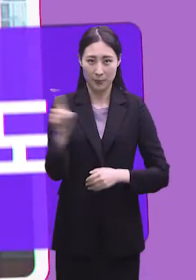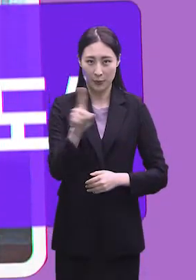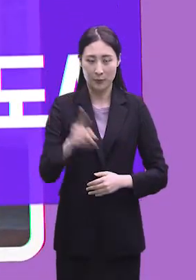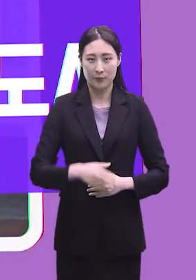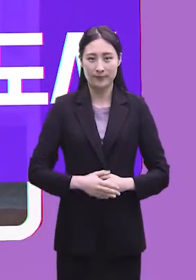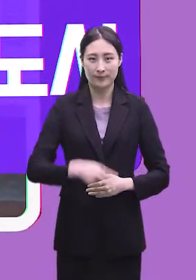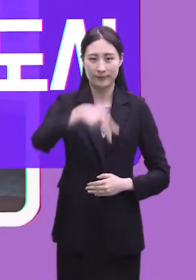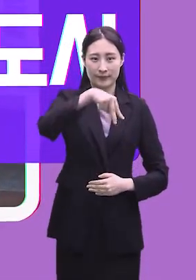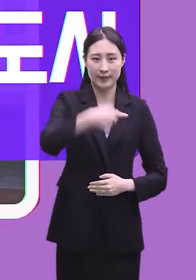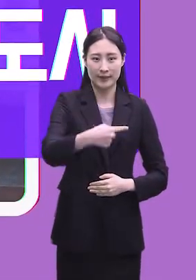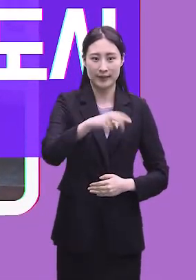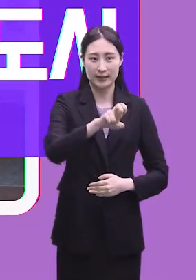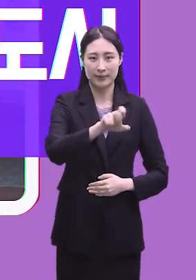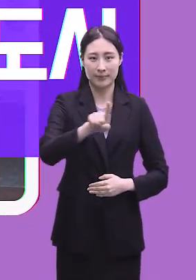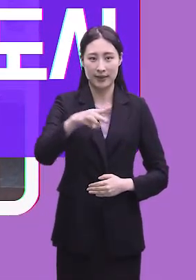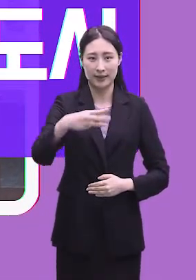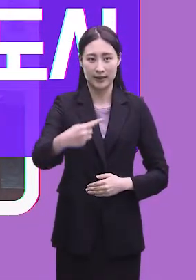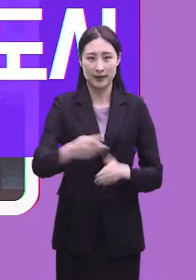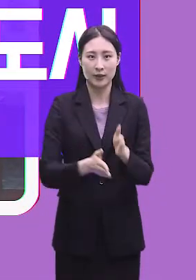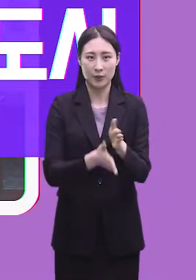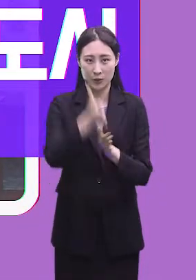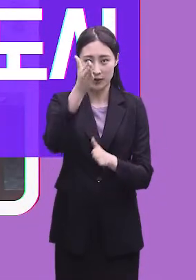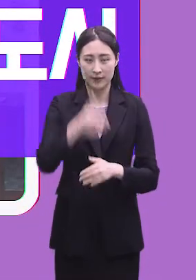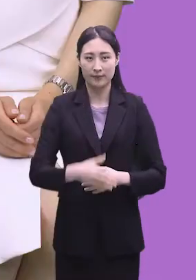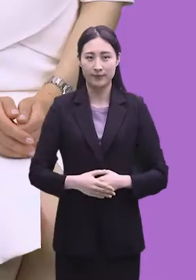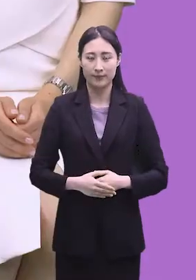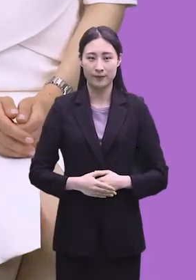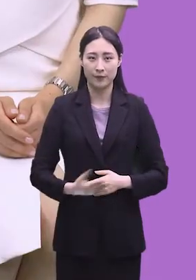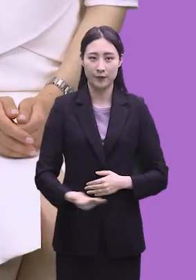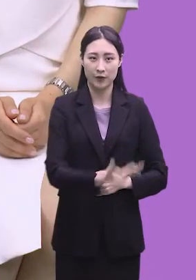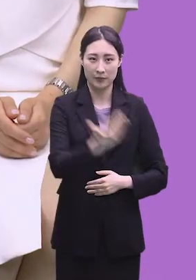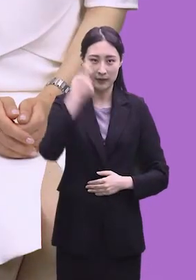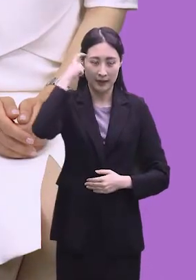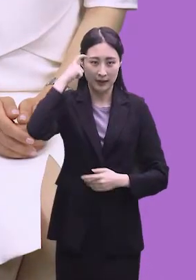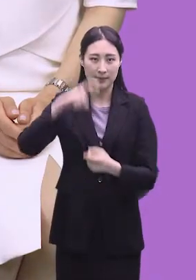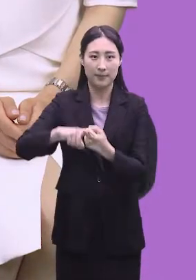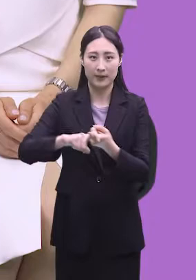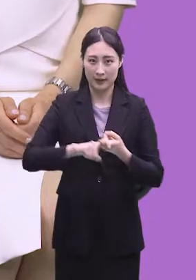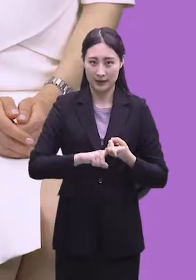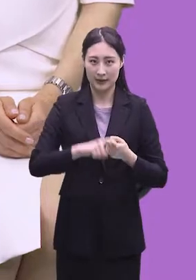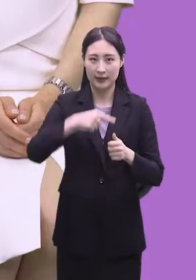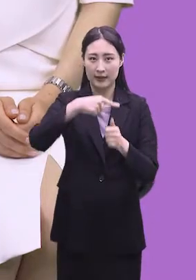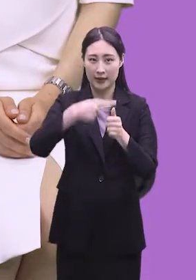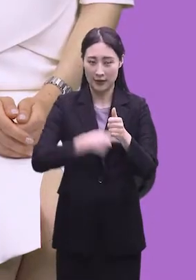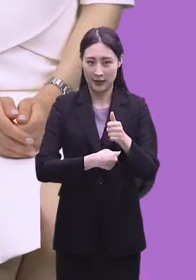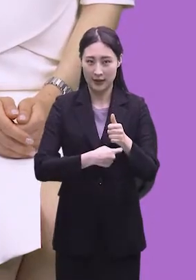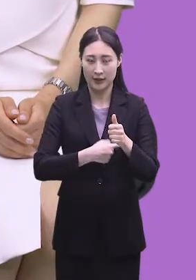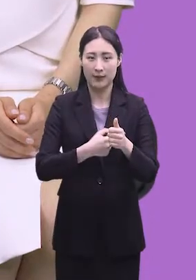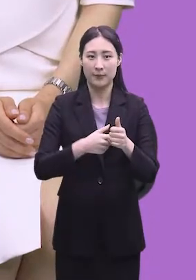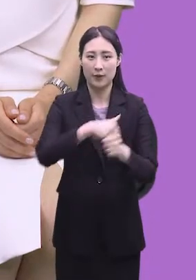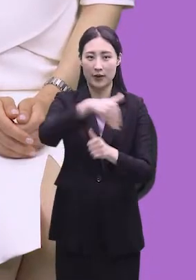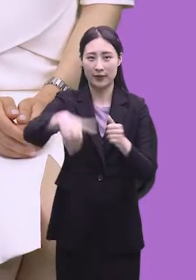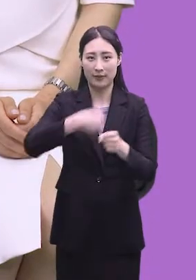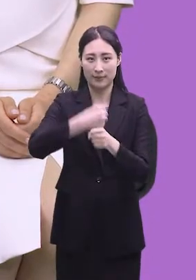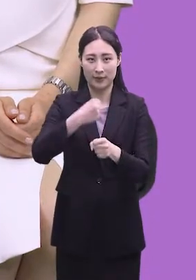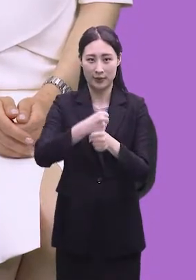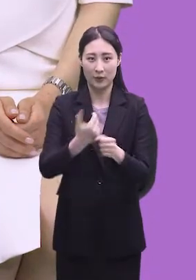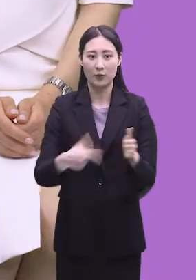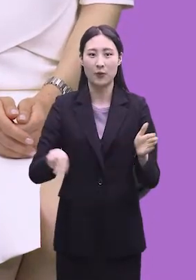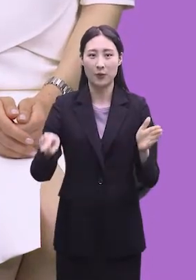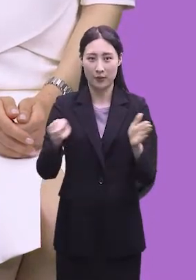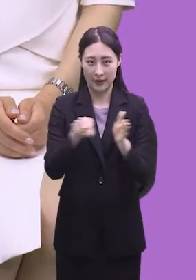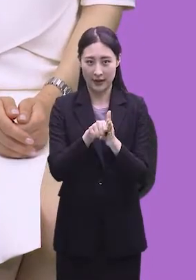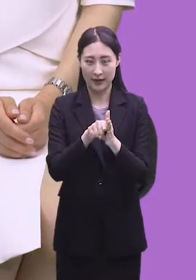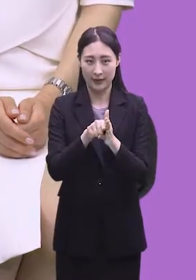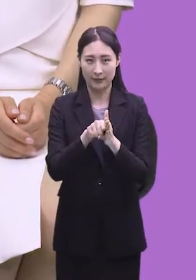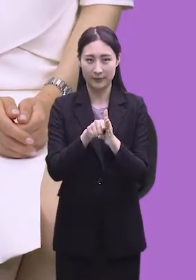세 번째 키워드는 스마트 도시입니다. 주민의 의견을 반영한 스마트 도시 강남을 조성하기 위해 강남구